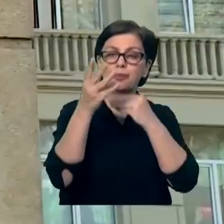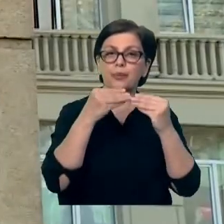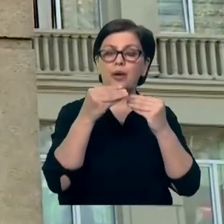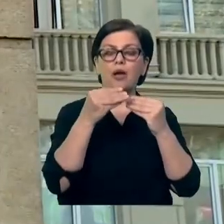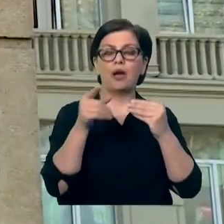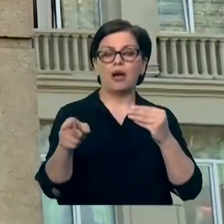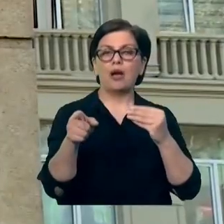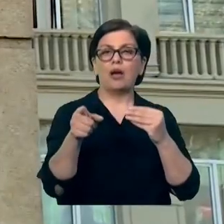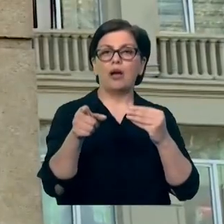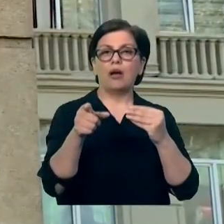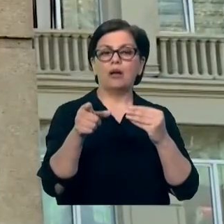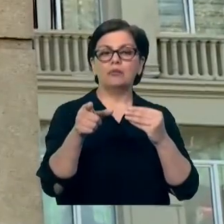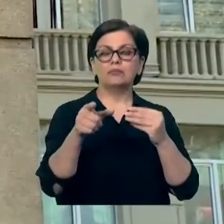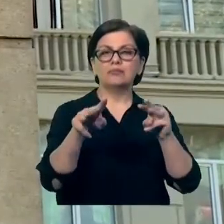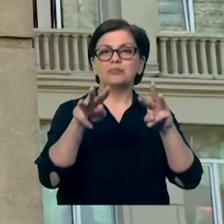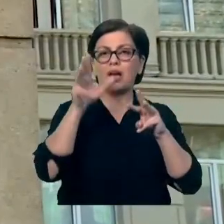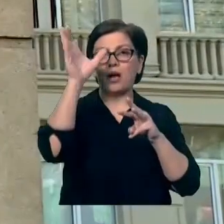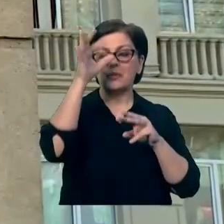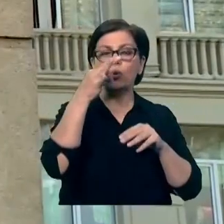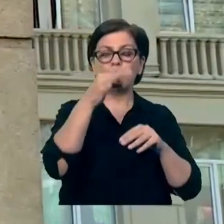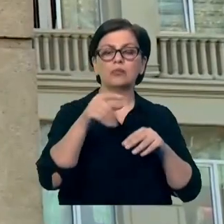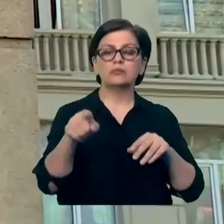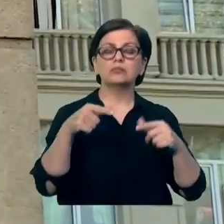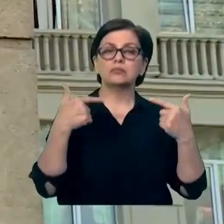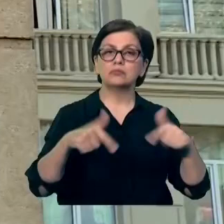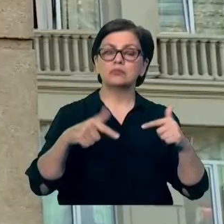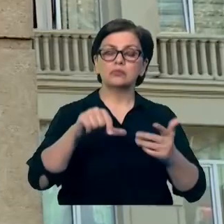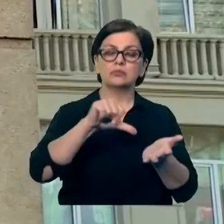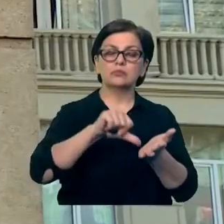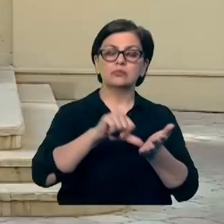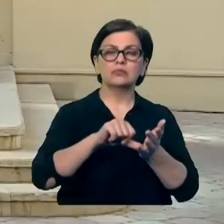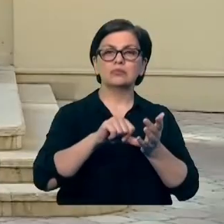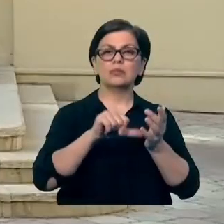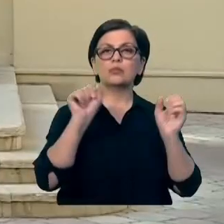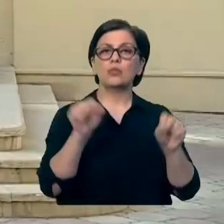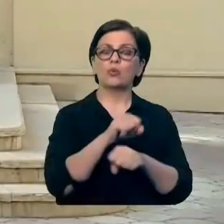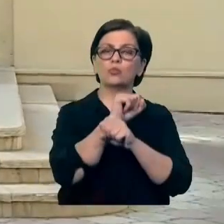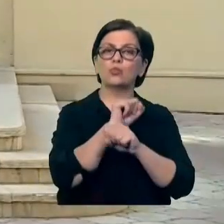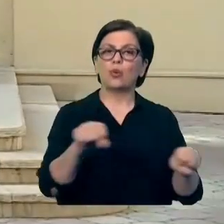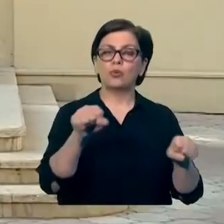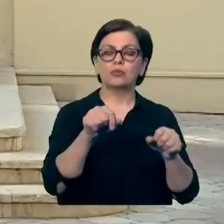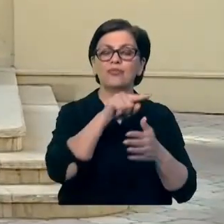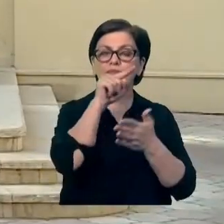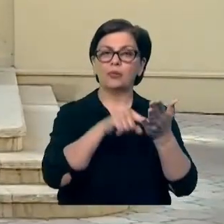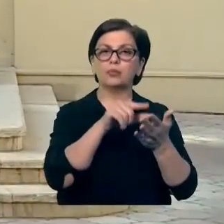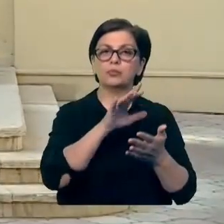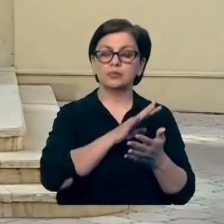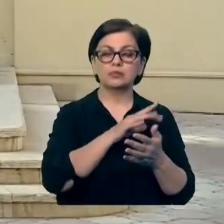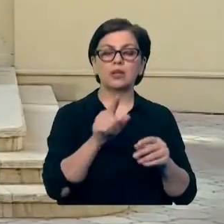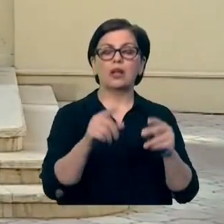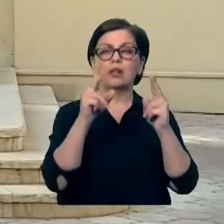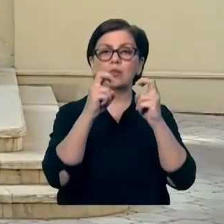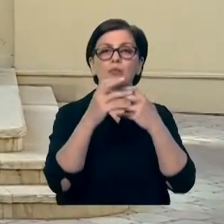müəllimlər sertifikasiyada iştirak edə bilərmi sualına cavab verərkən belə deyib. Nazirin fikrincə belə hallarda əsas